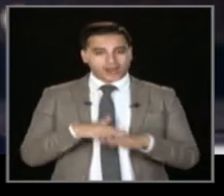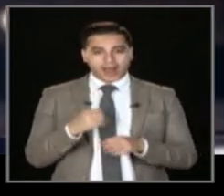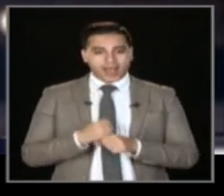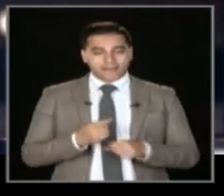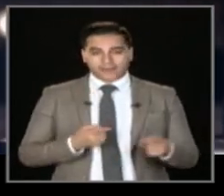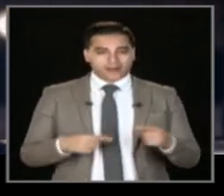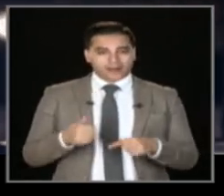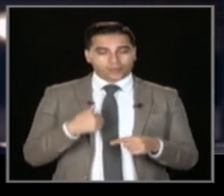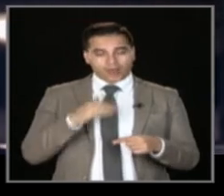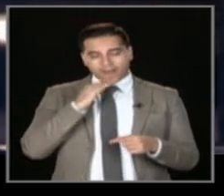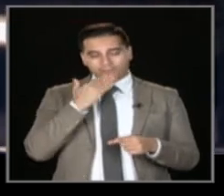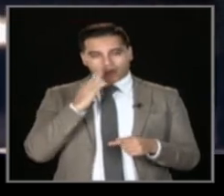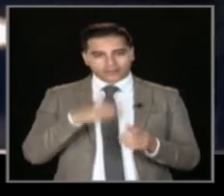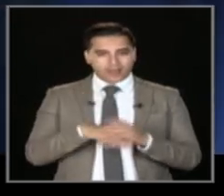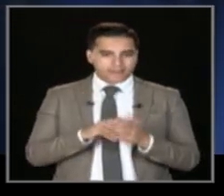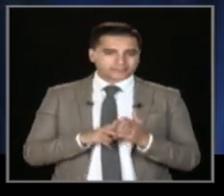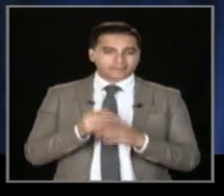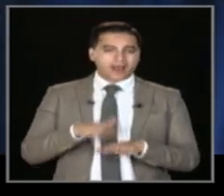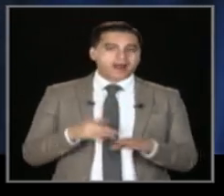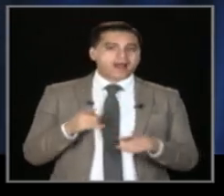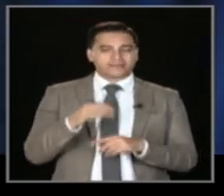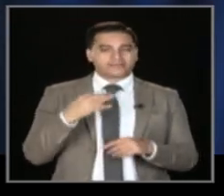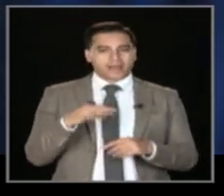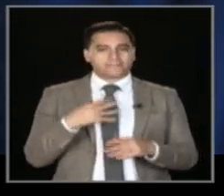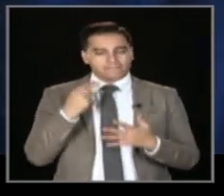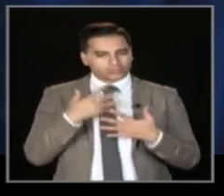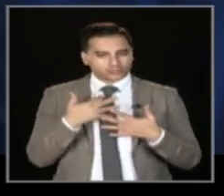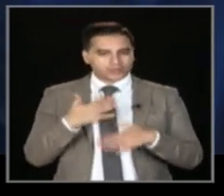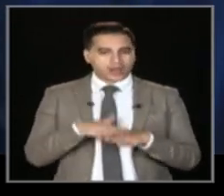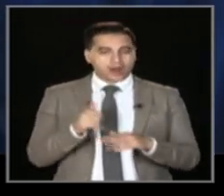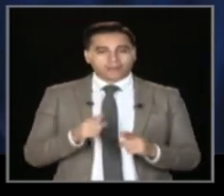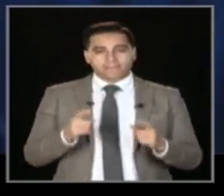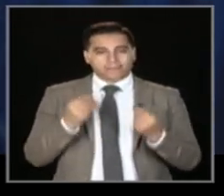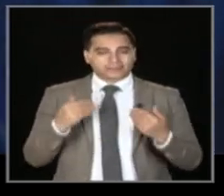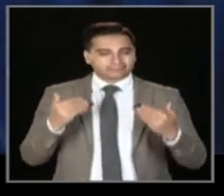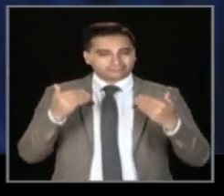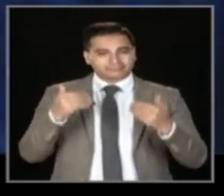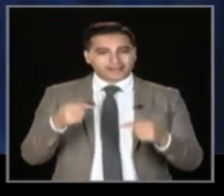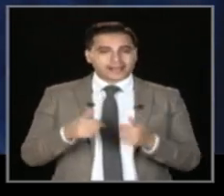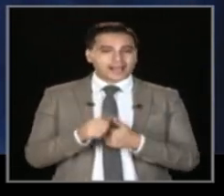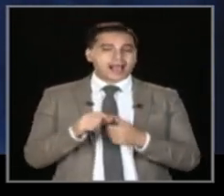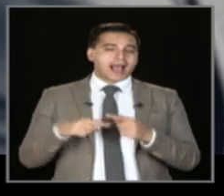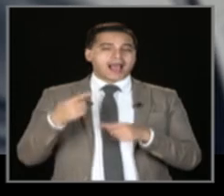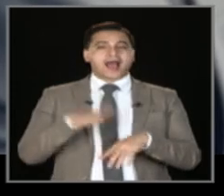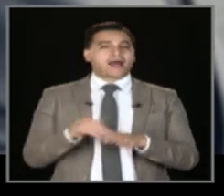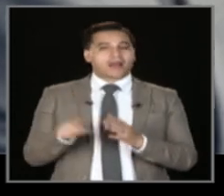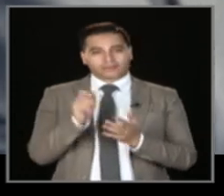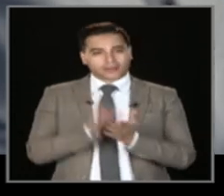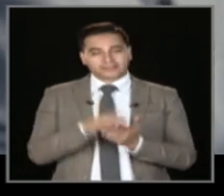جدا، الحمد لله أن أنا قدرت أحرز الهدف الذهبي وأفرق شوية بالمباراة، لكن أكيد الماتش لسه صعب وباقي فقرة كاملة، وأتمنى أن إحنا نكسب